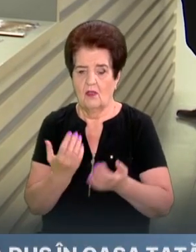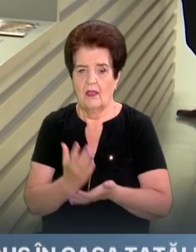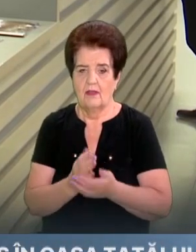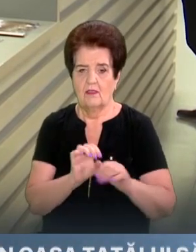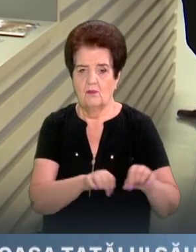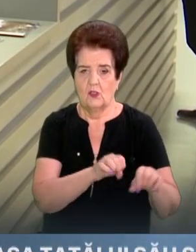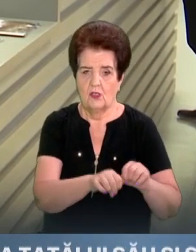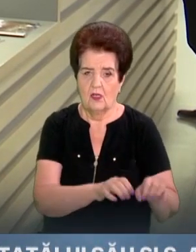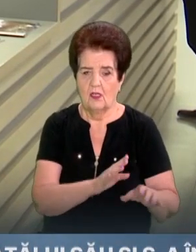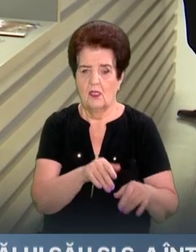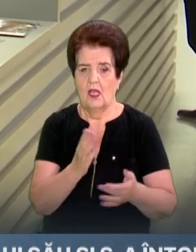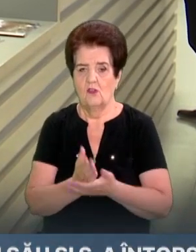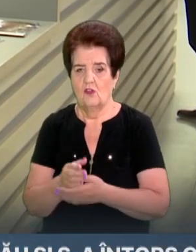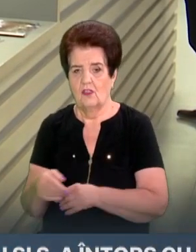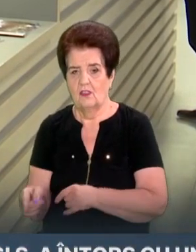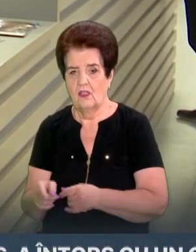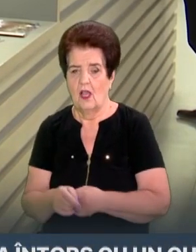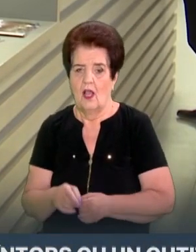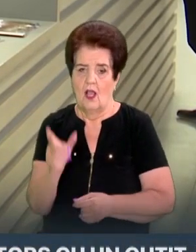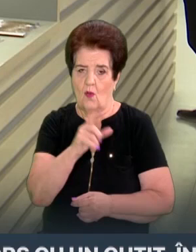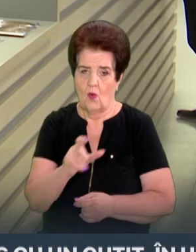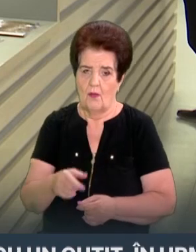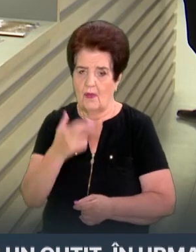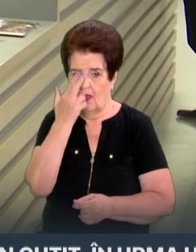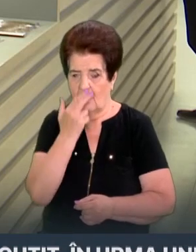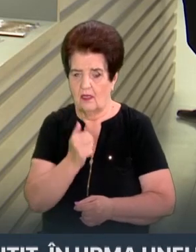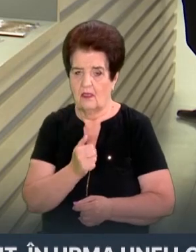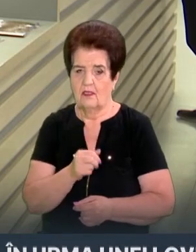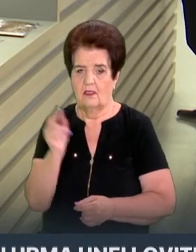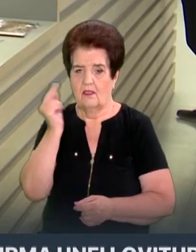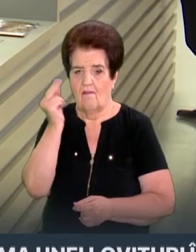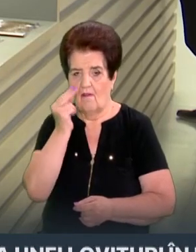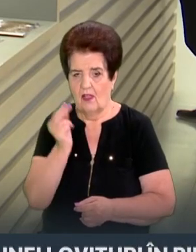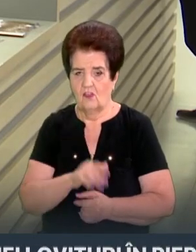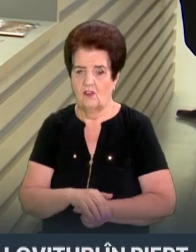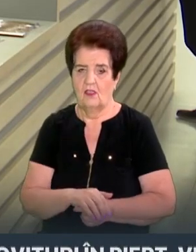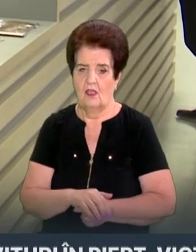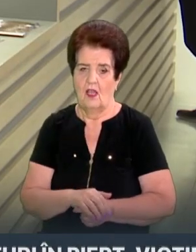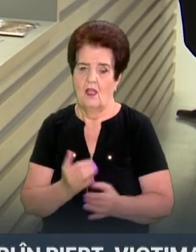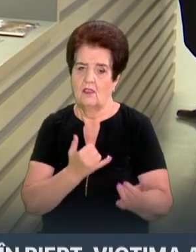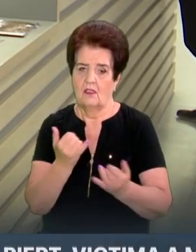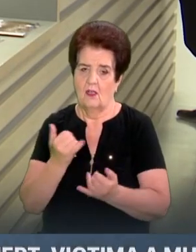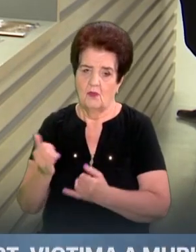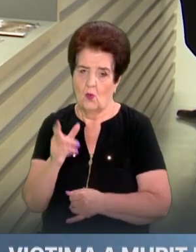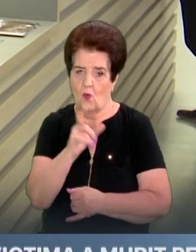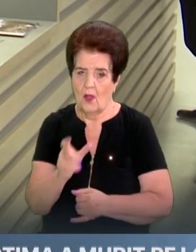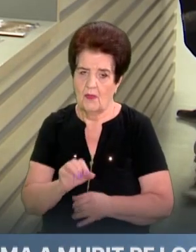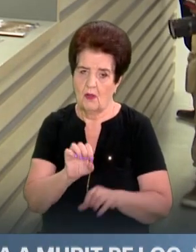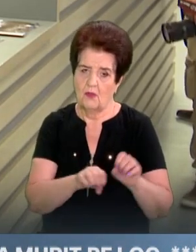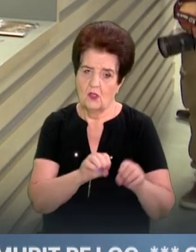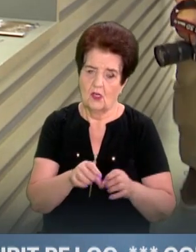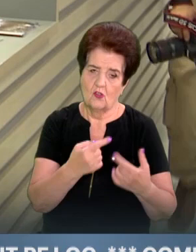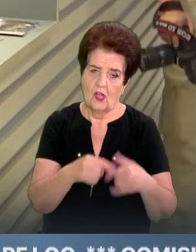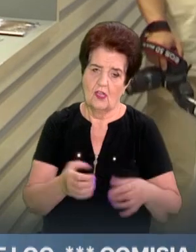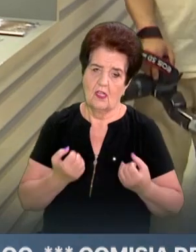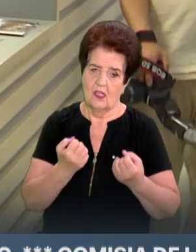noi încă se învață a respecta însăși oamenii pe bicicletă sau pe alt